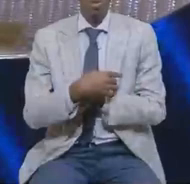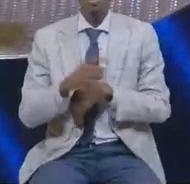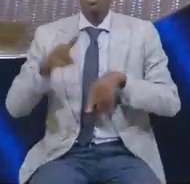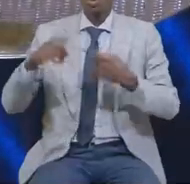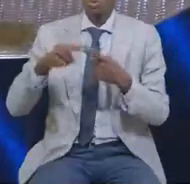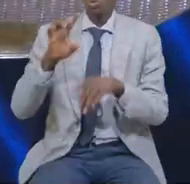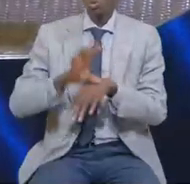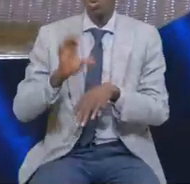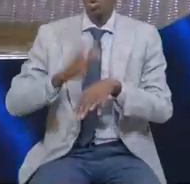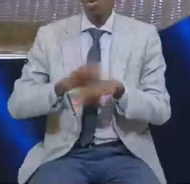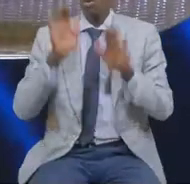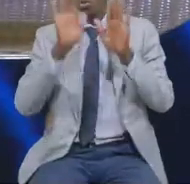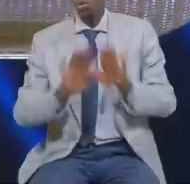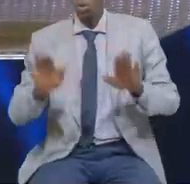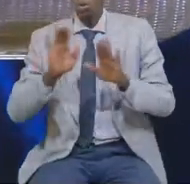à l'église le dimanche,